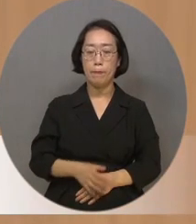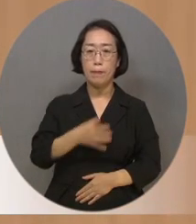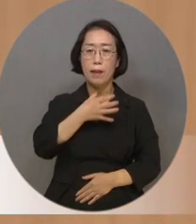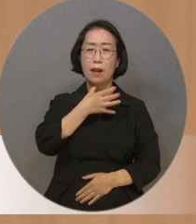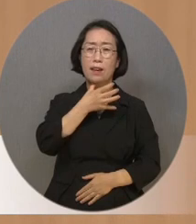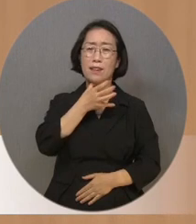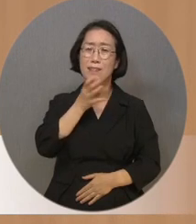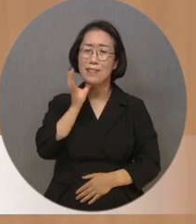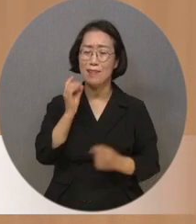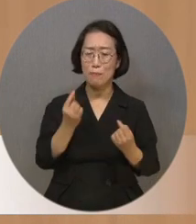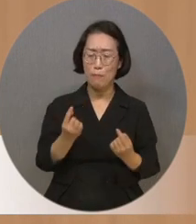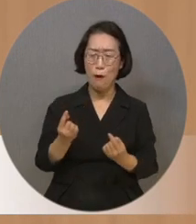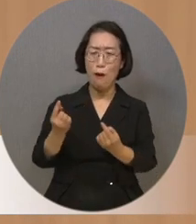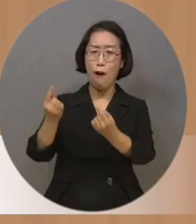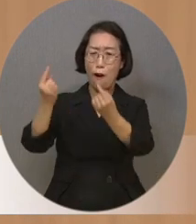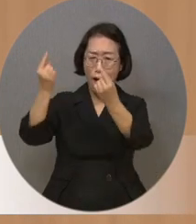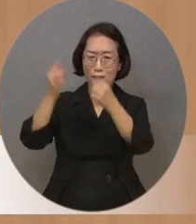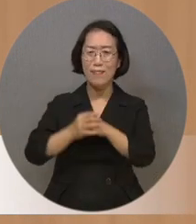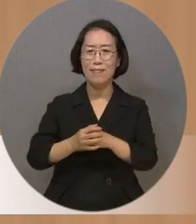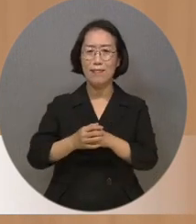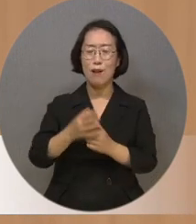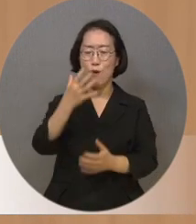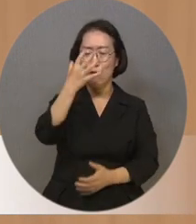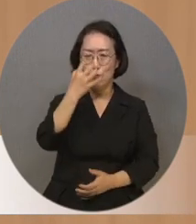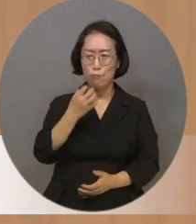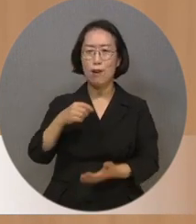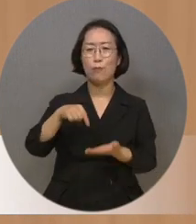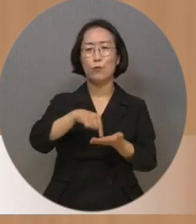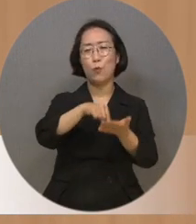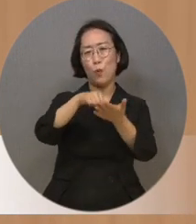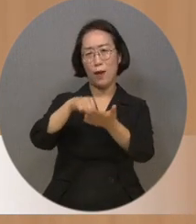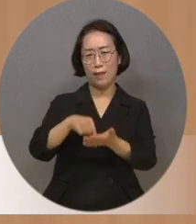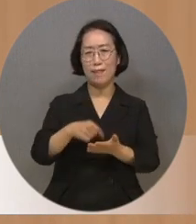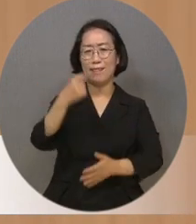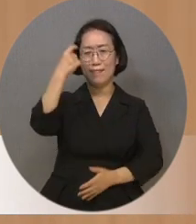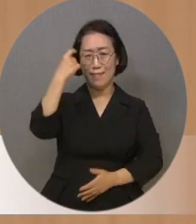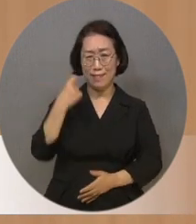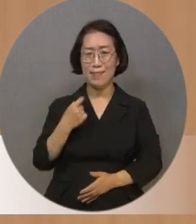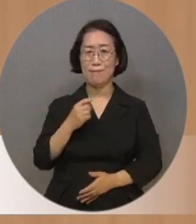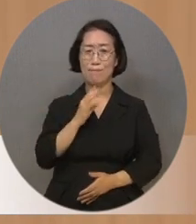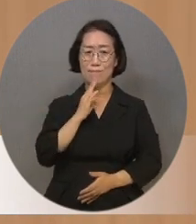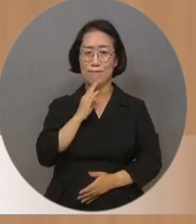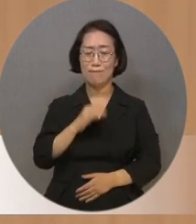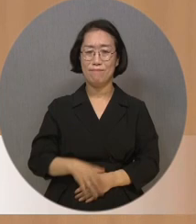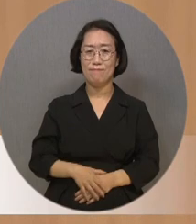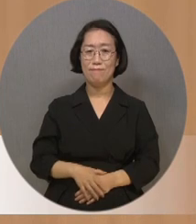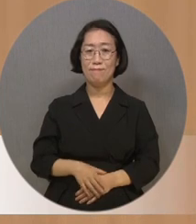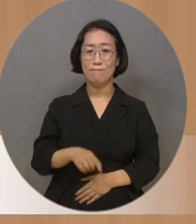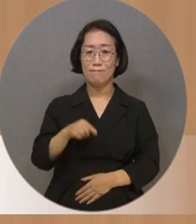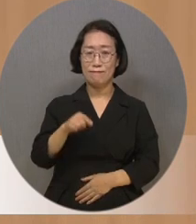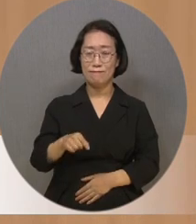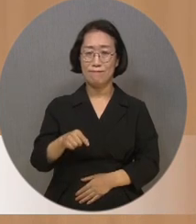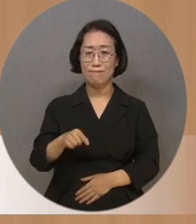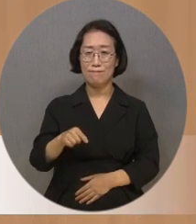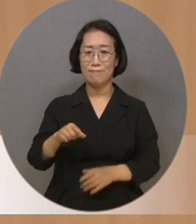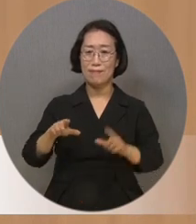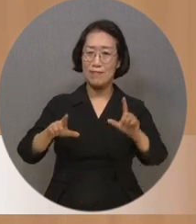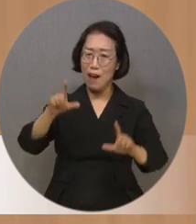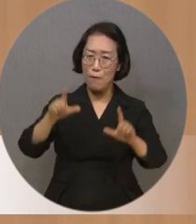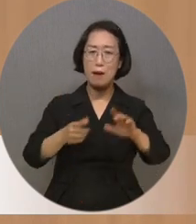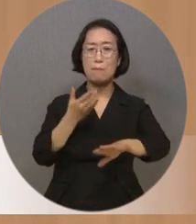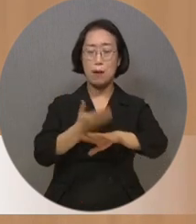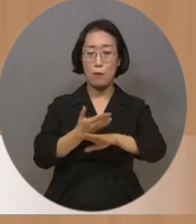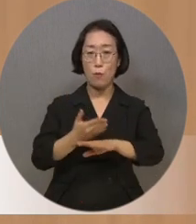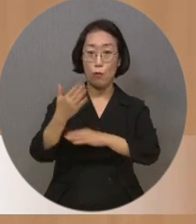든다는 것이 우울하고 소외되는 삶을 맞아야 하는 그런 이 현실이 아니라 오히려